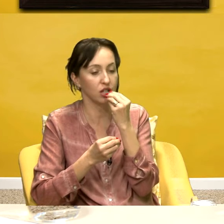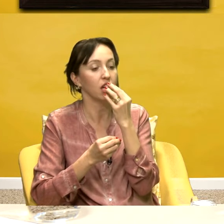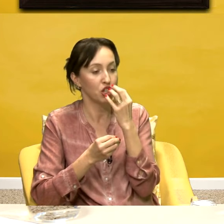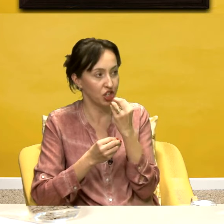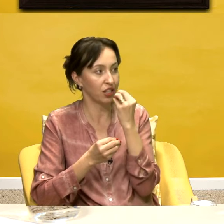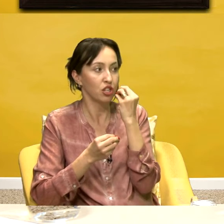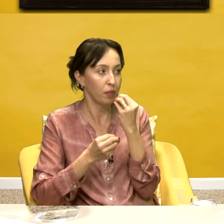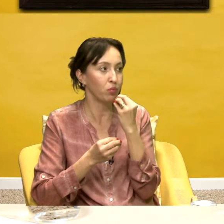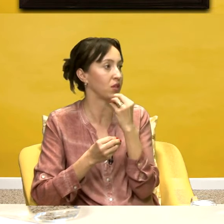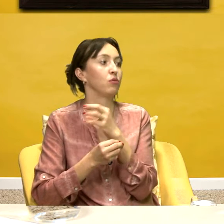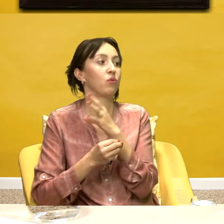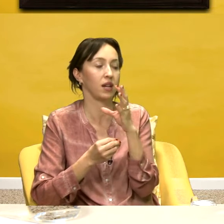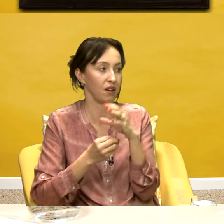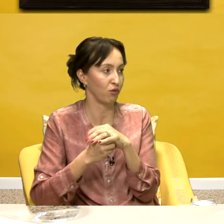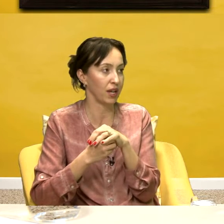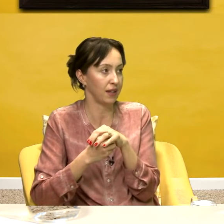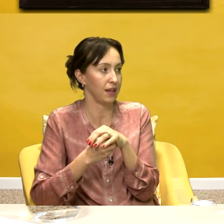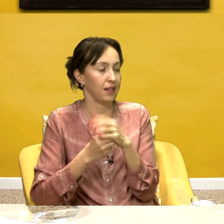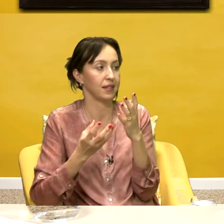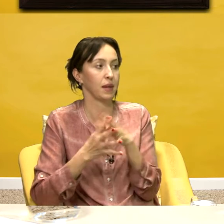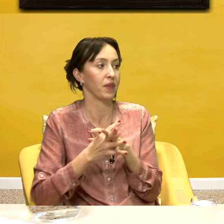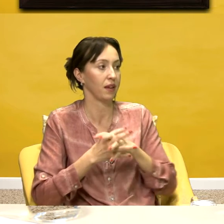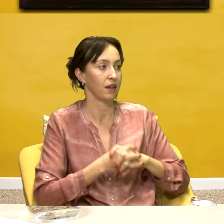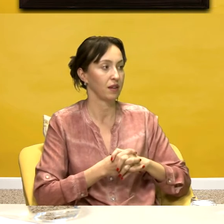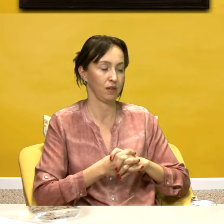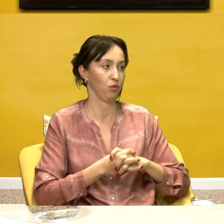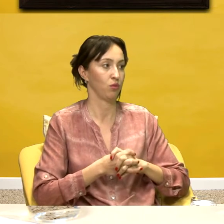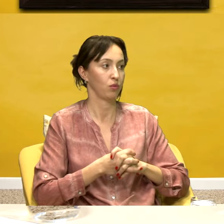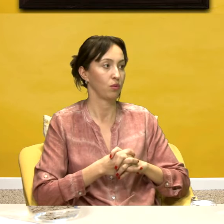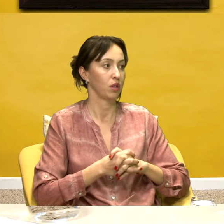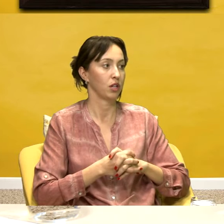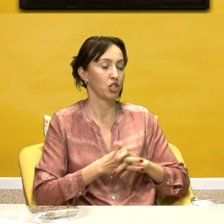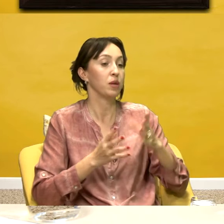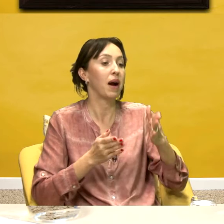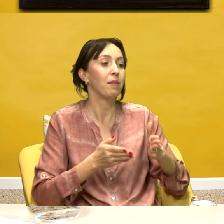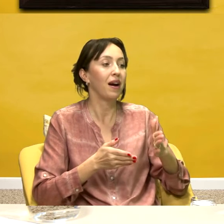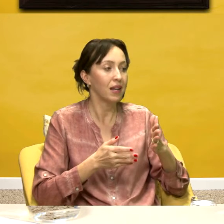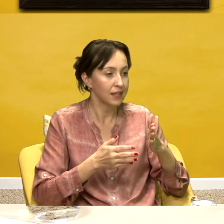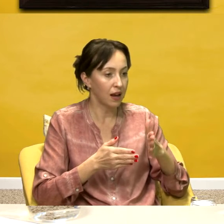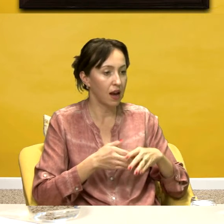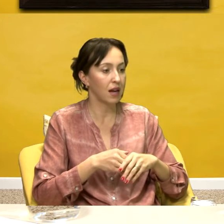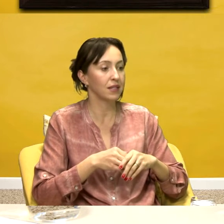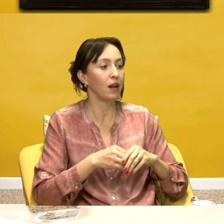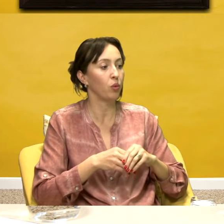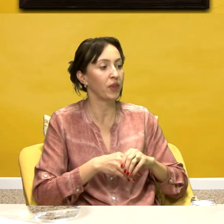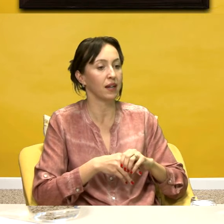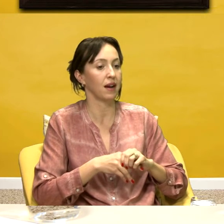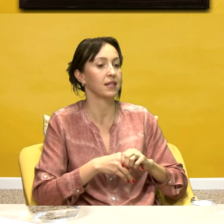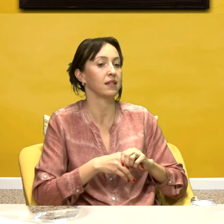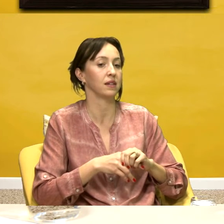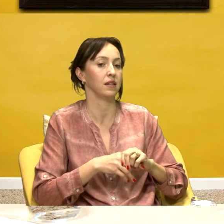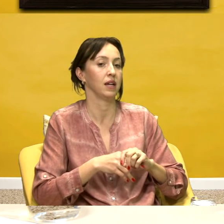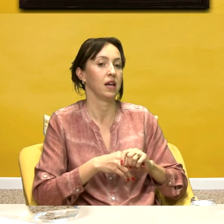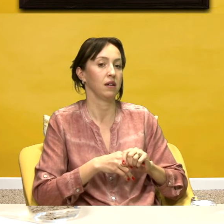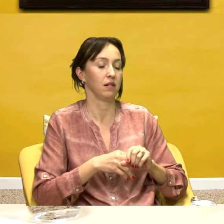și citește pe buze. Nu are nevoie de semne. Nu. Și mama asta luptă